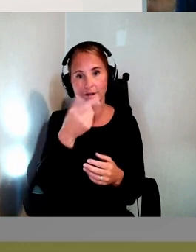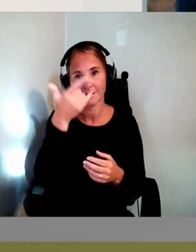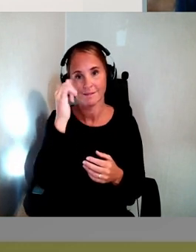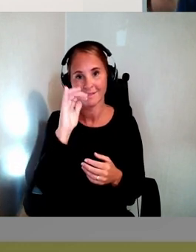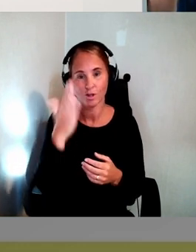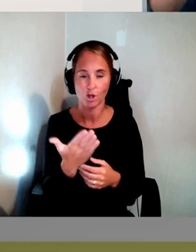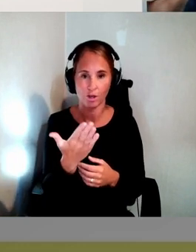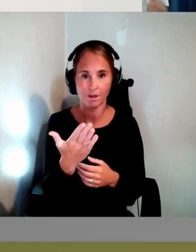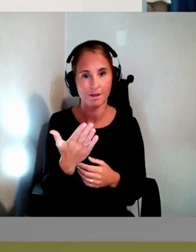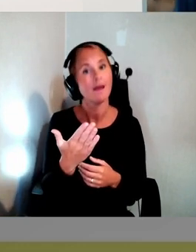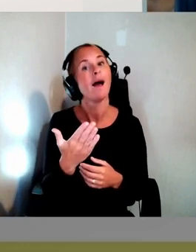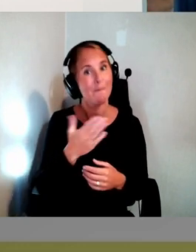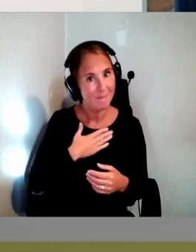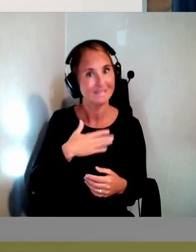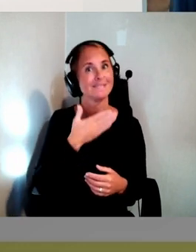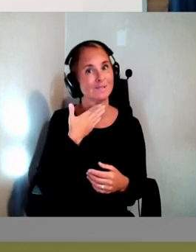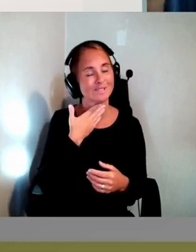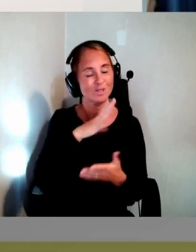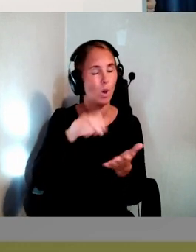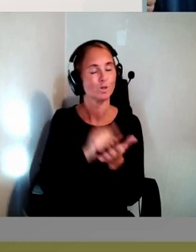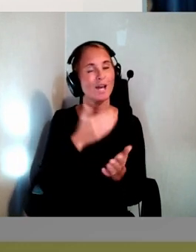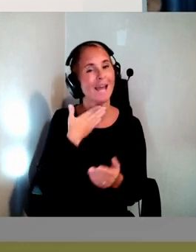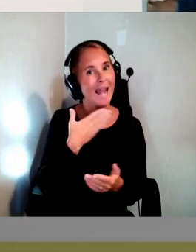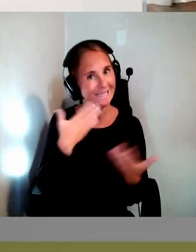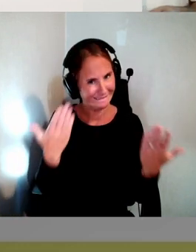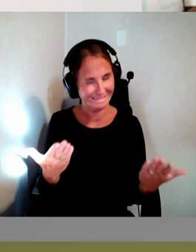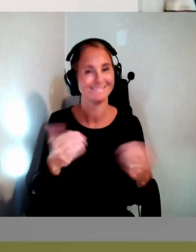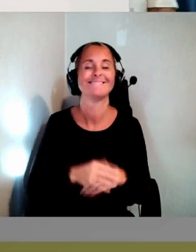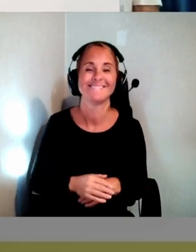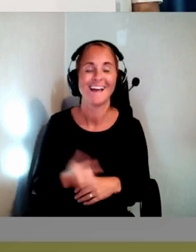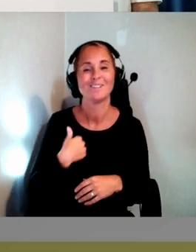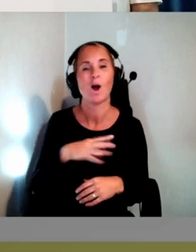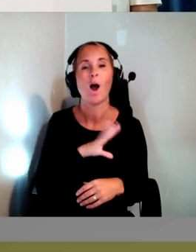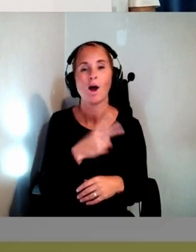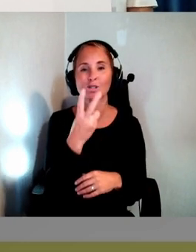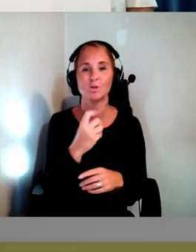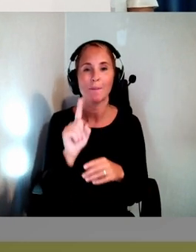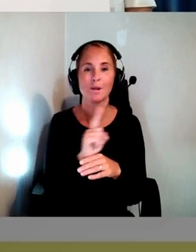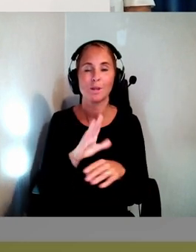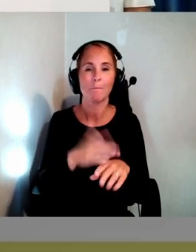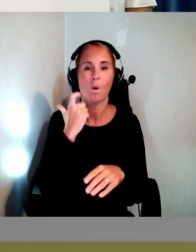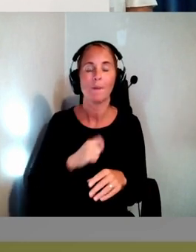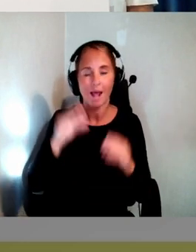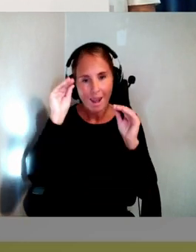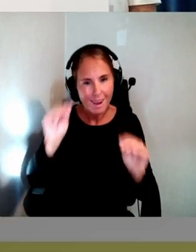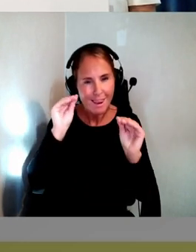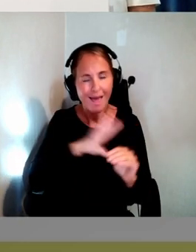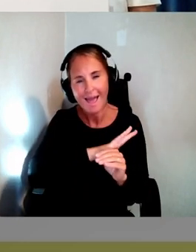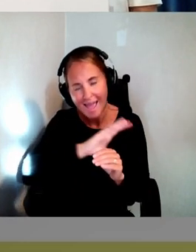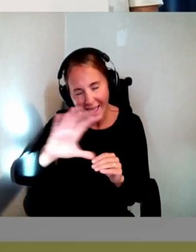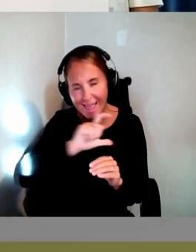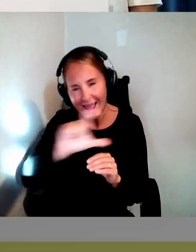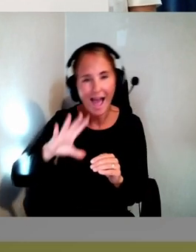eh trots min skånska dialekt Jag har 20 minuter på mig och lära er allt om